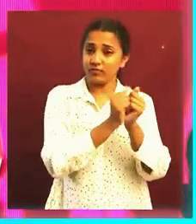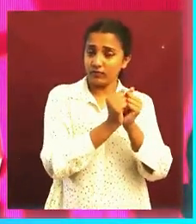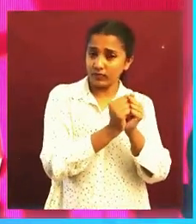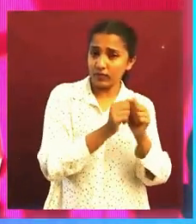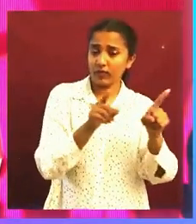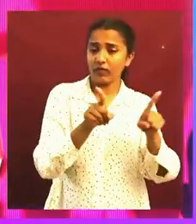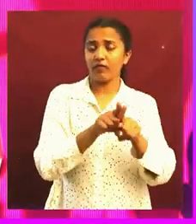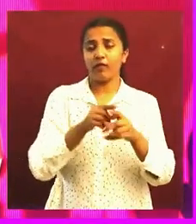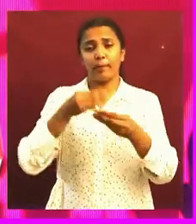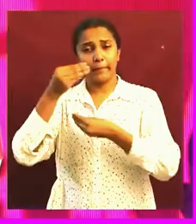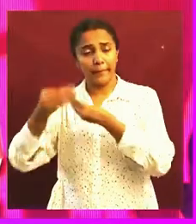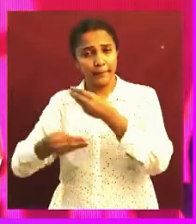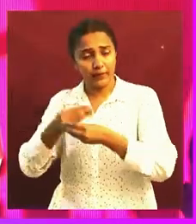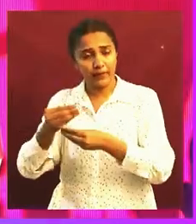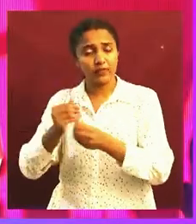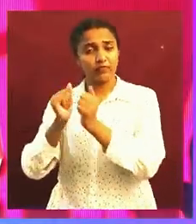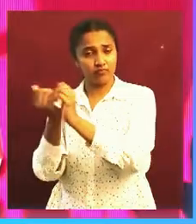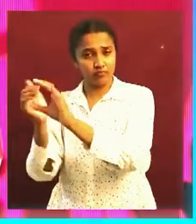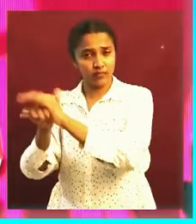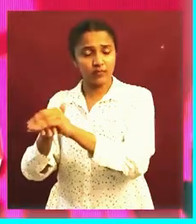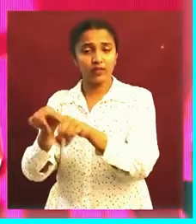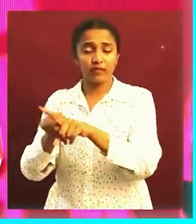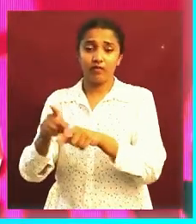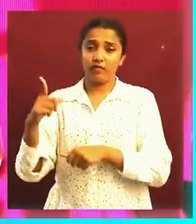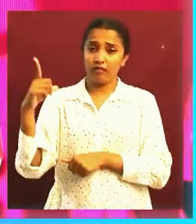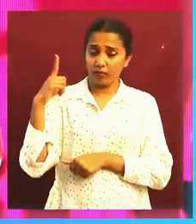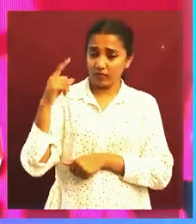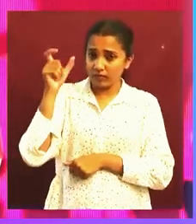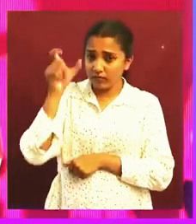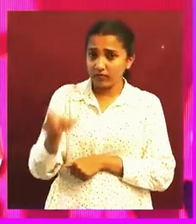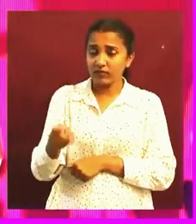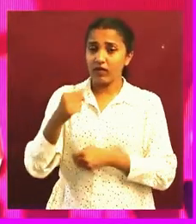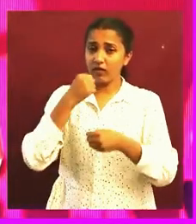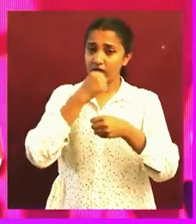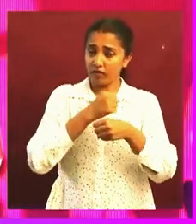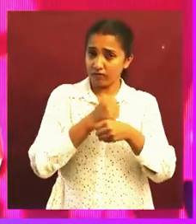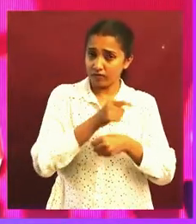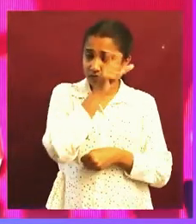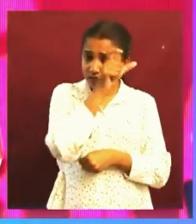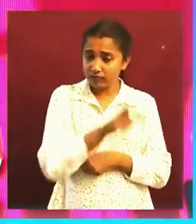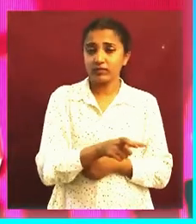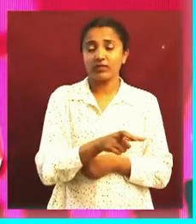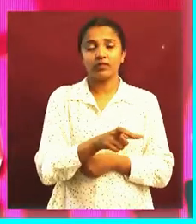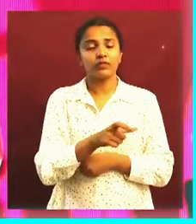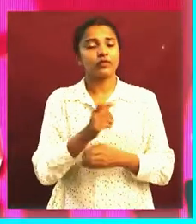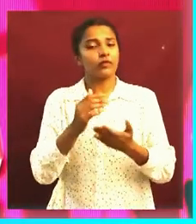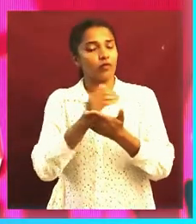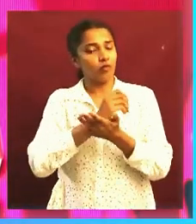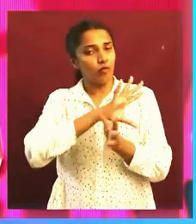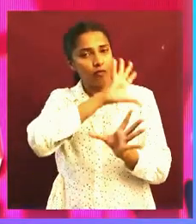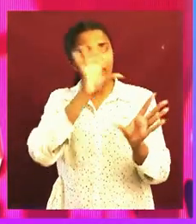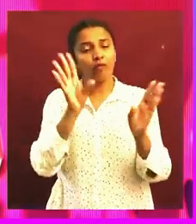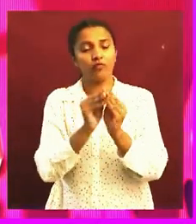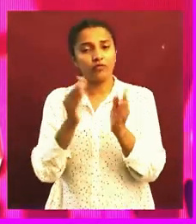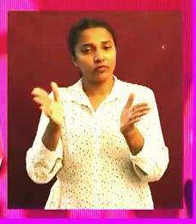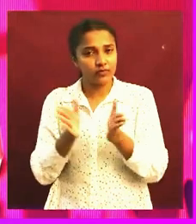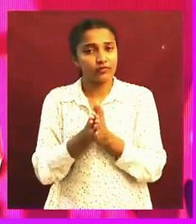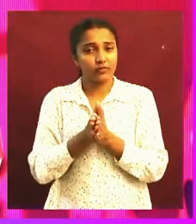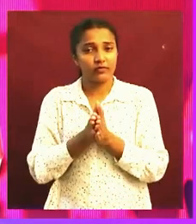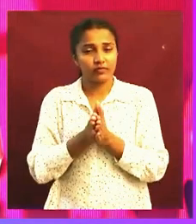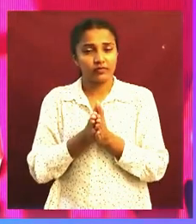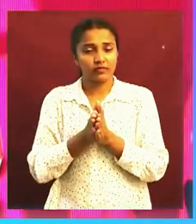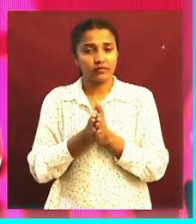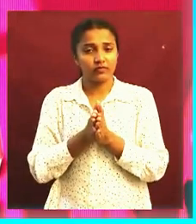ව්‍යවසායකය ව්‍යාපාරිකය හමුදාවේ නිලධාරිය රාජ්‍ය සේවයේ නිලධාරිය මේ හැමදෙනාම එකතු වෙලා කස්ටම්